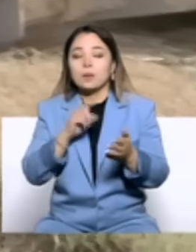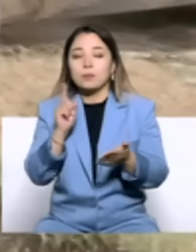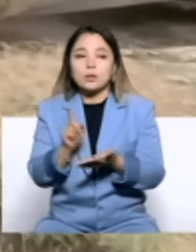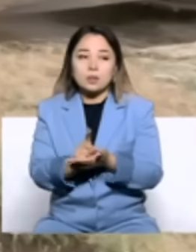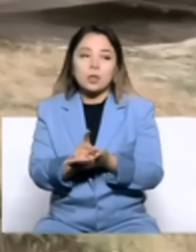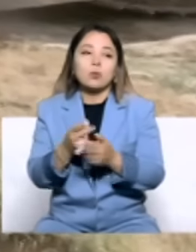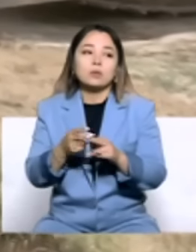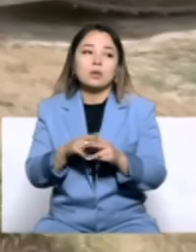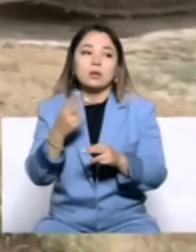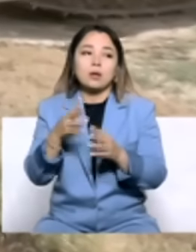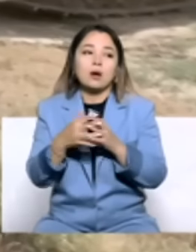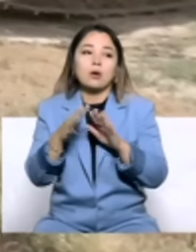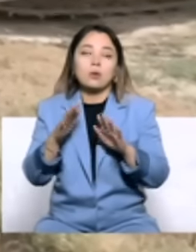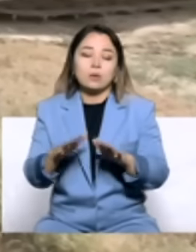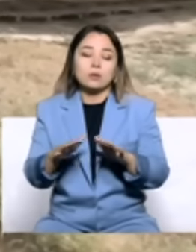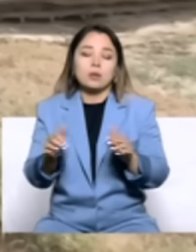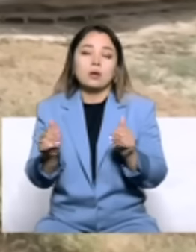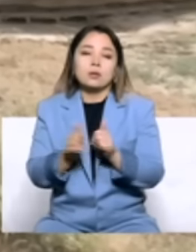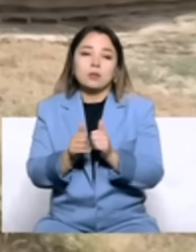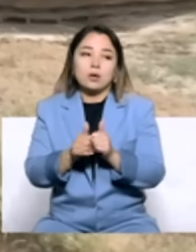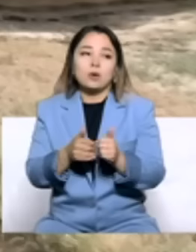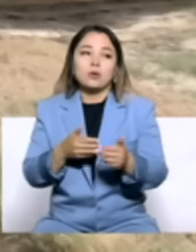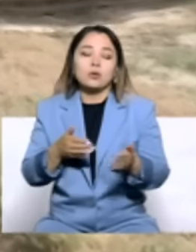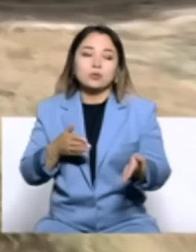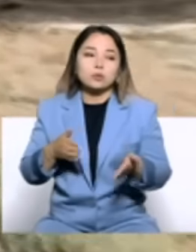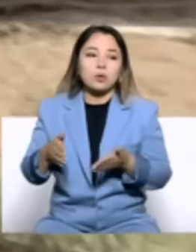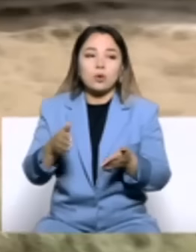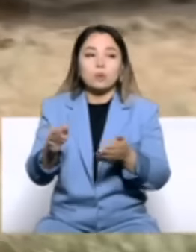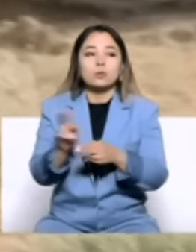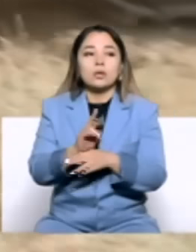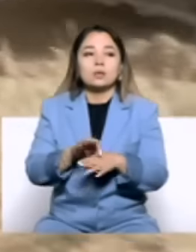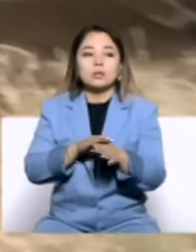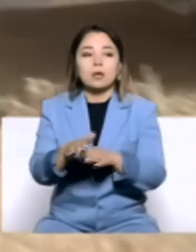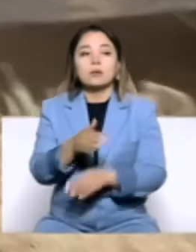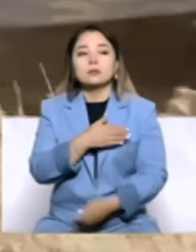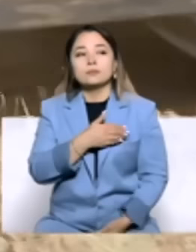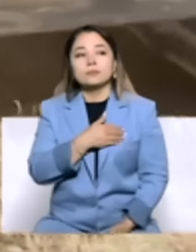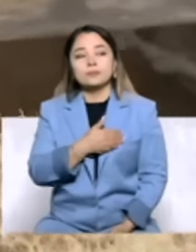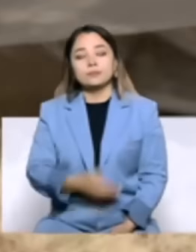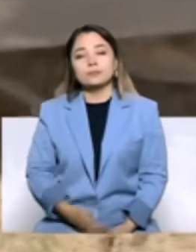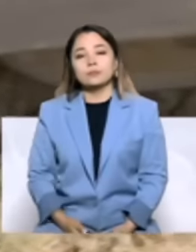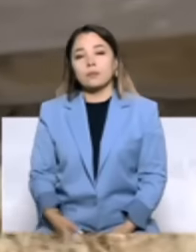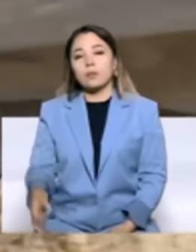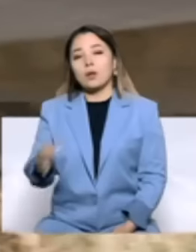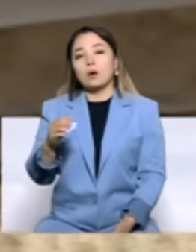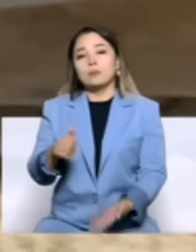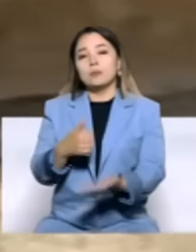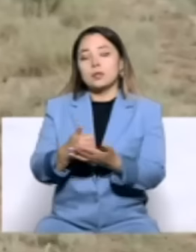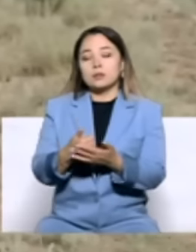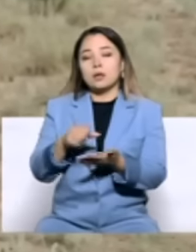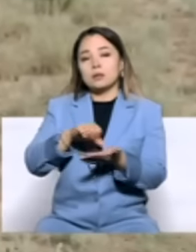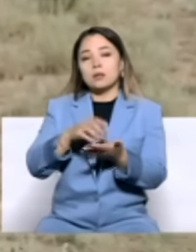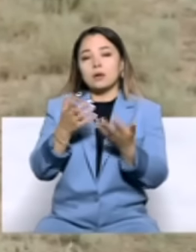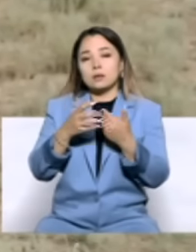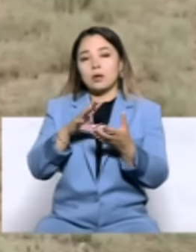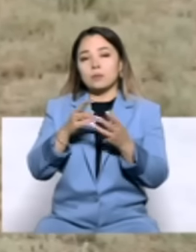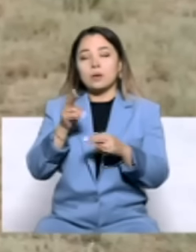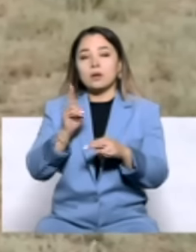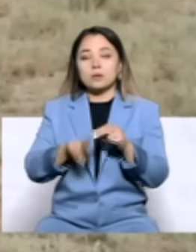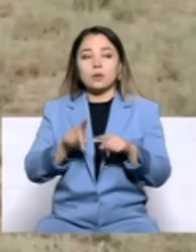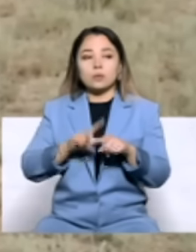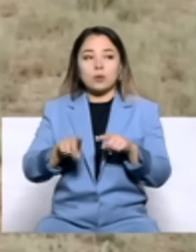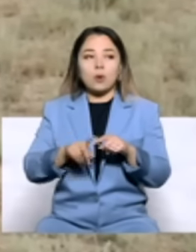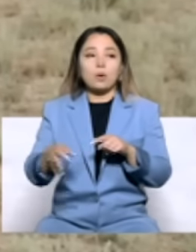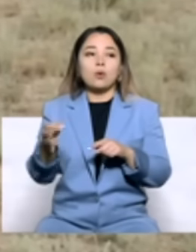міндет екі ауылдың ортасын көтерме жолмен жалғау. Аудан башылары есептеу аяқталған соң, бұл жобаға